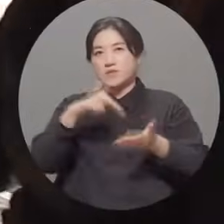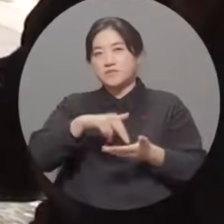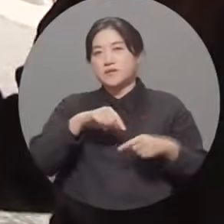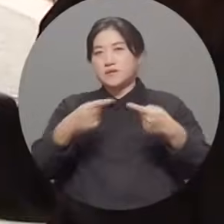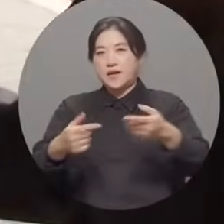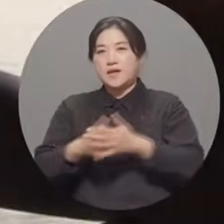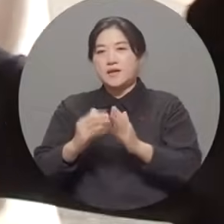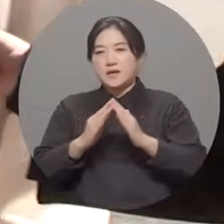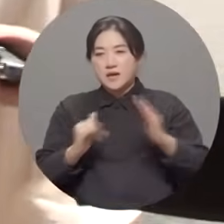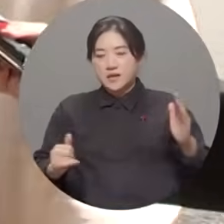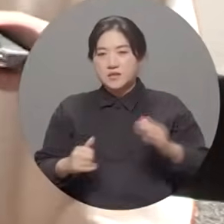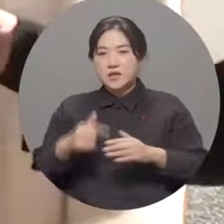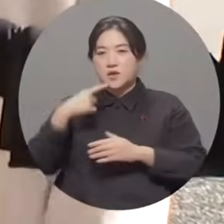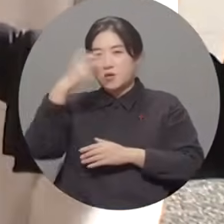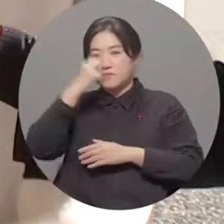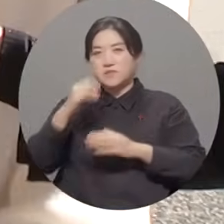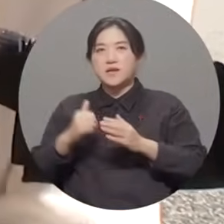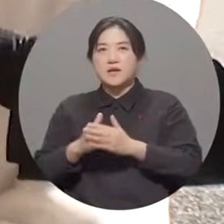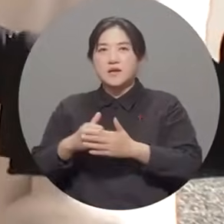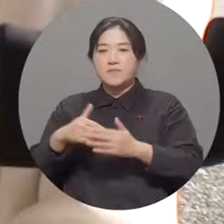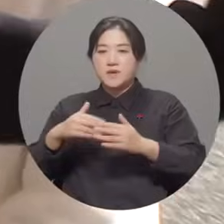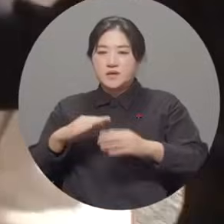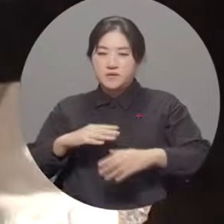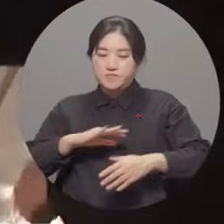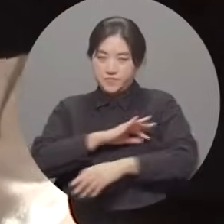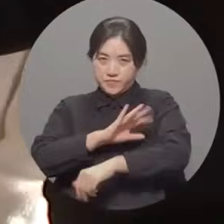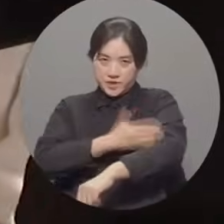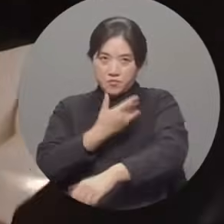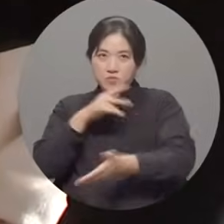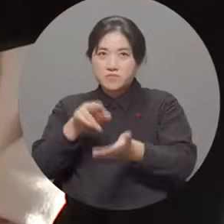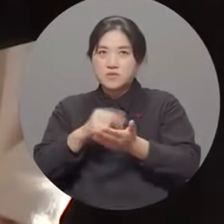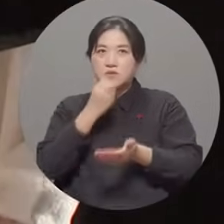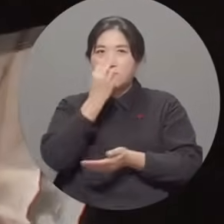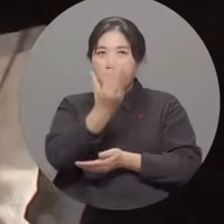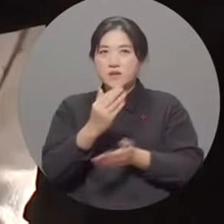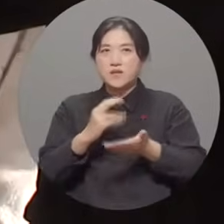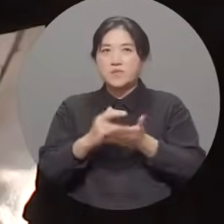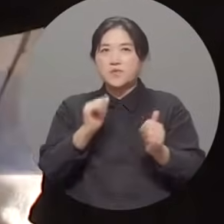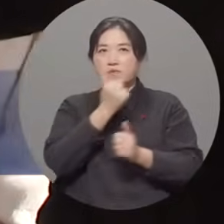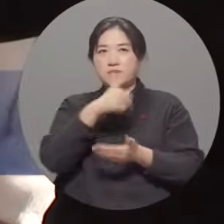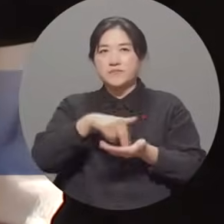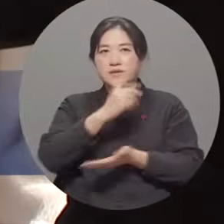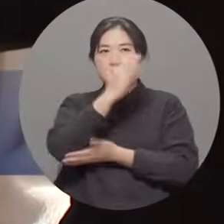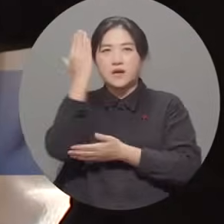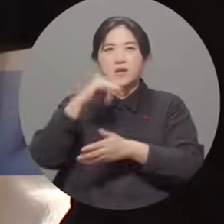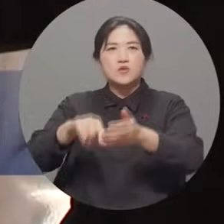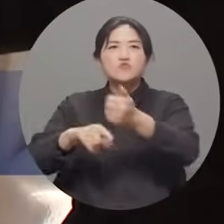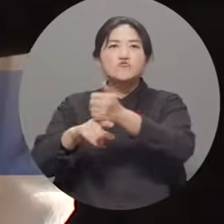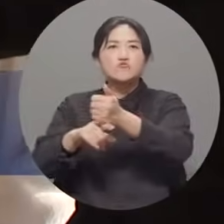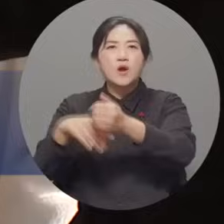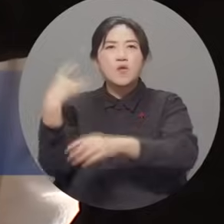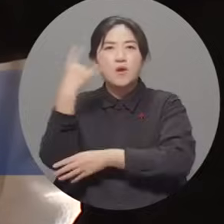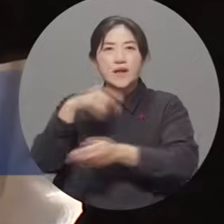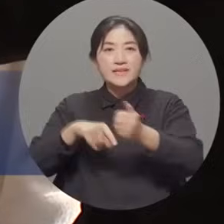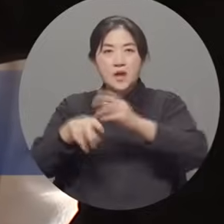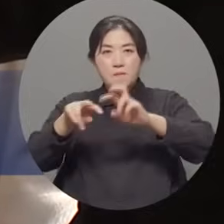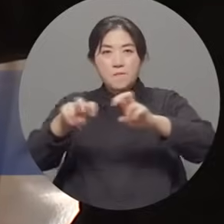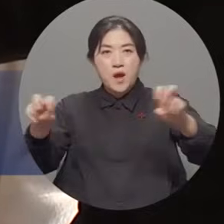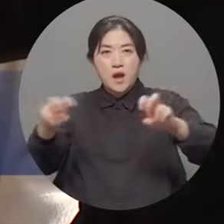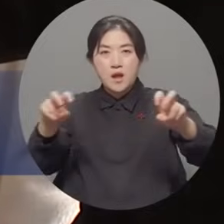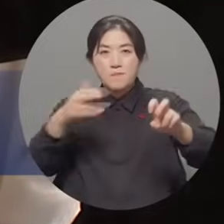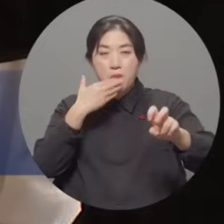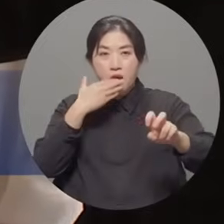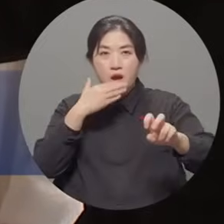비위 의혹을 폭로한 강 씨는 변호인을 통해 입장을 밝혔습니다. 수사라는 것이 원래 사건을 밝히는